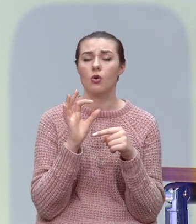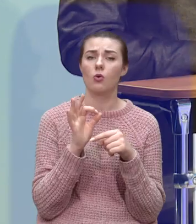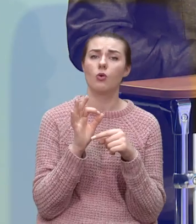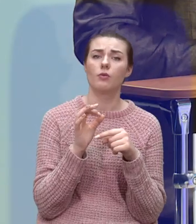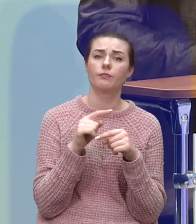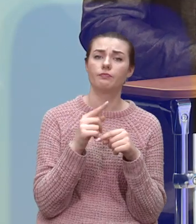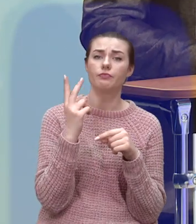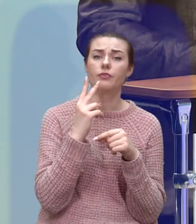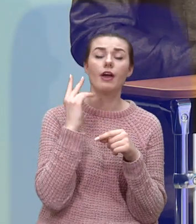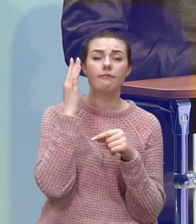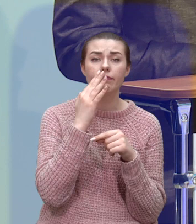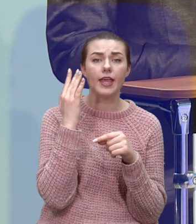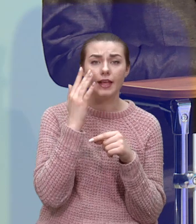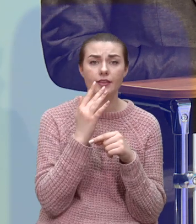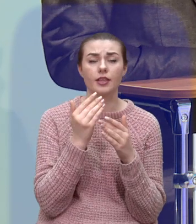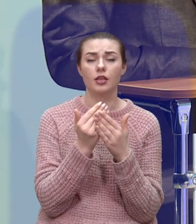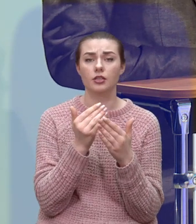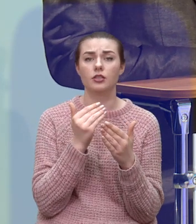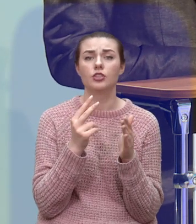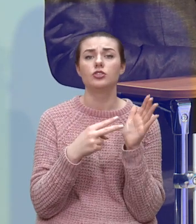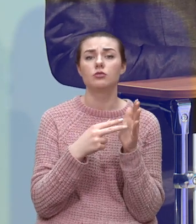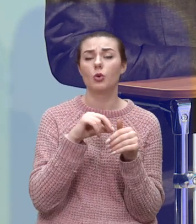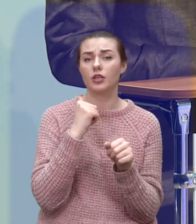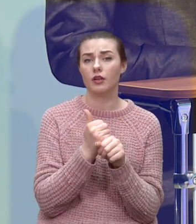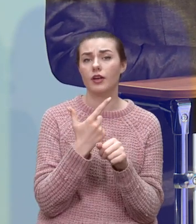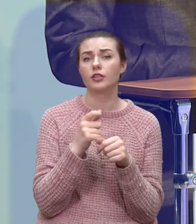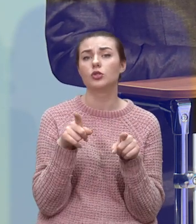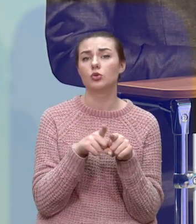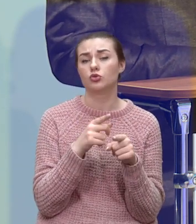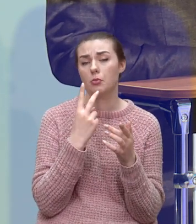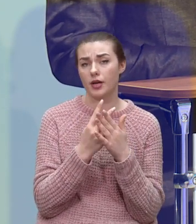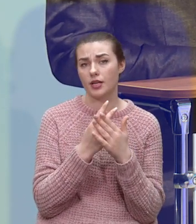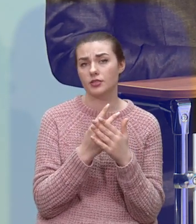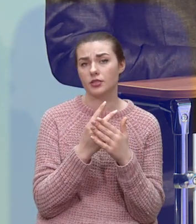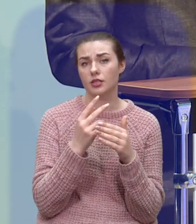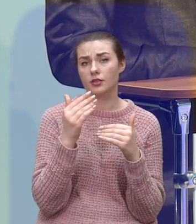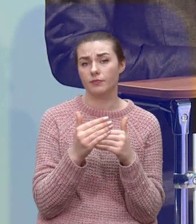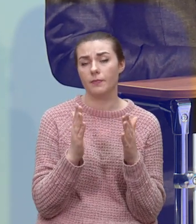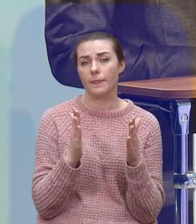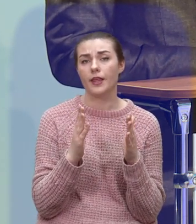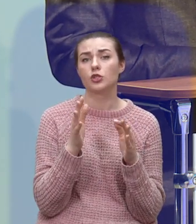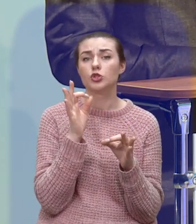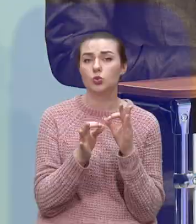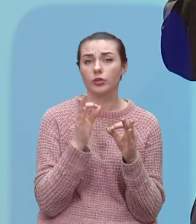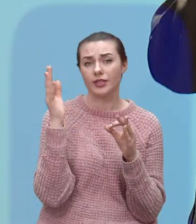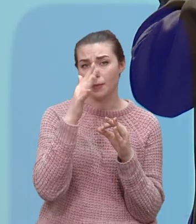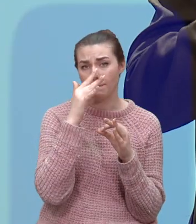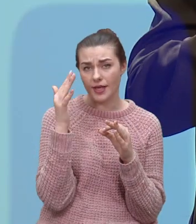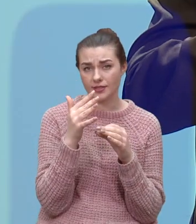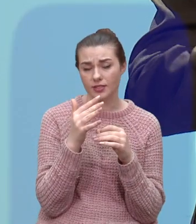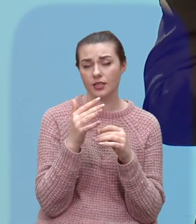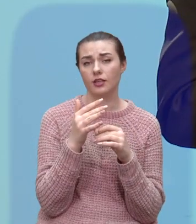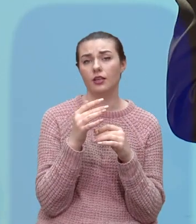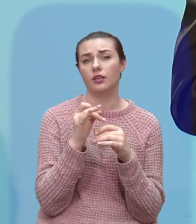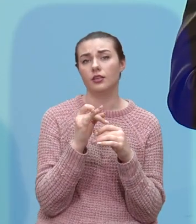и эти два видения предшествующие 7 головы где тоже представлена сцена суда небесного